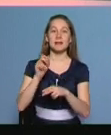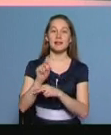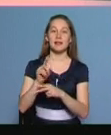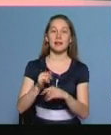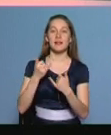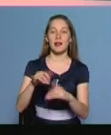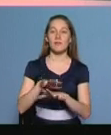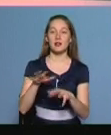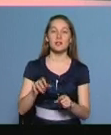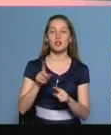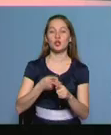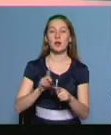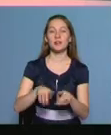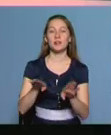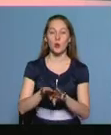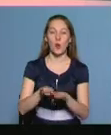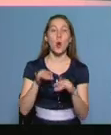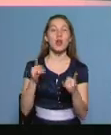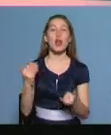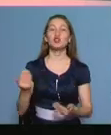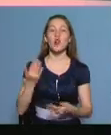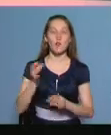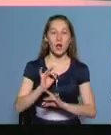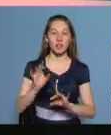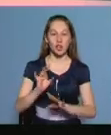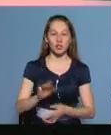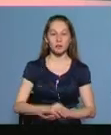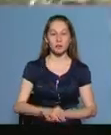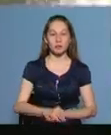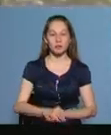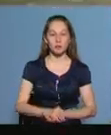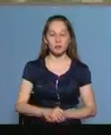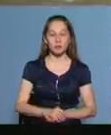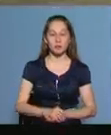властей. Что это такое и для чего, выяснила Марина Баль.